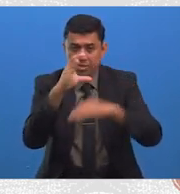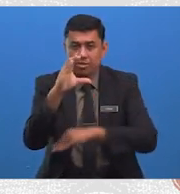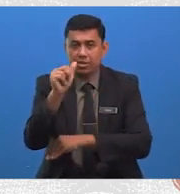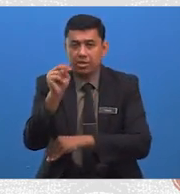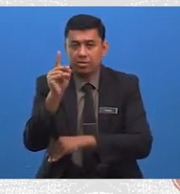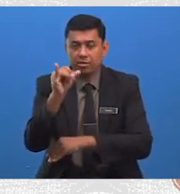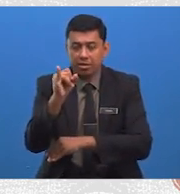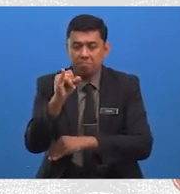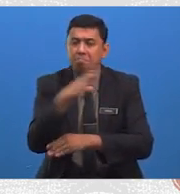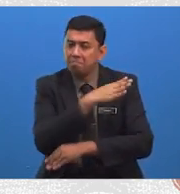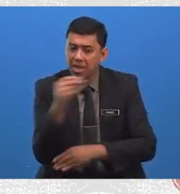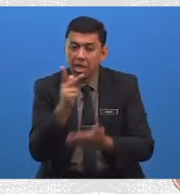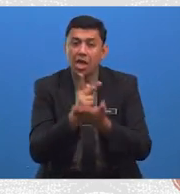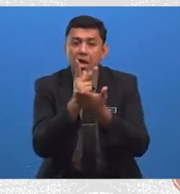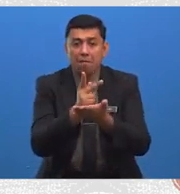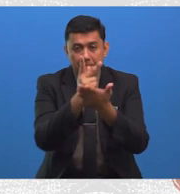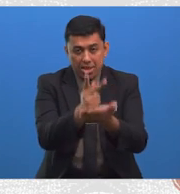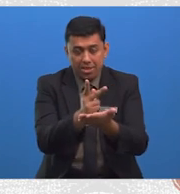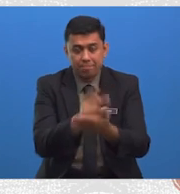kapal.